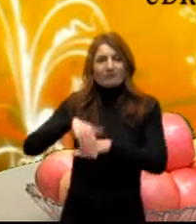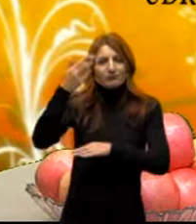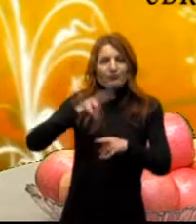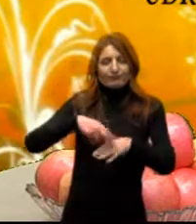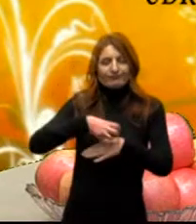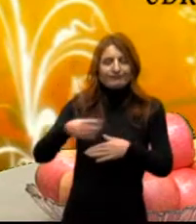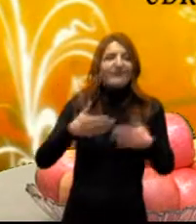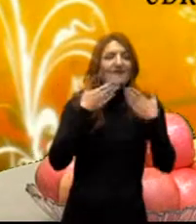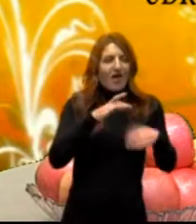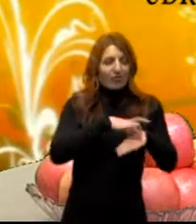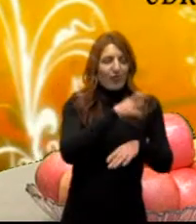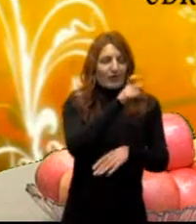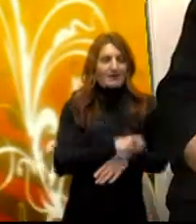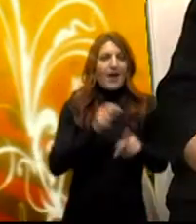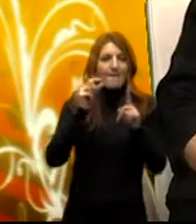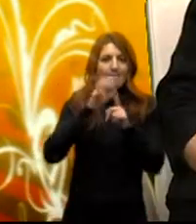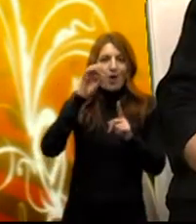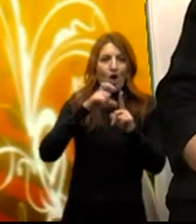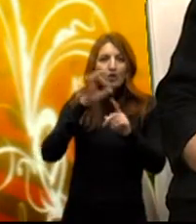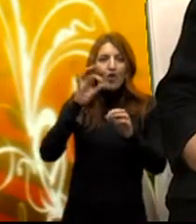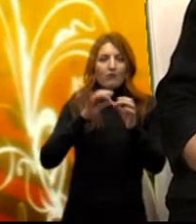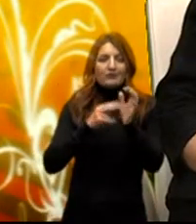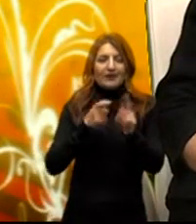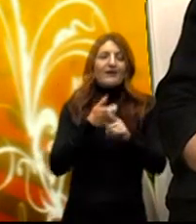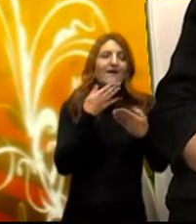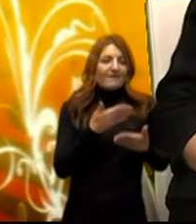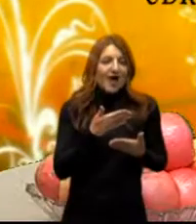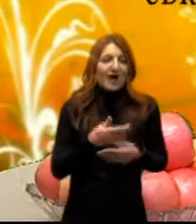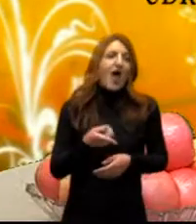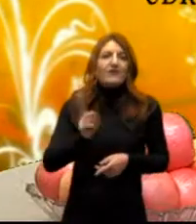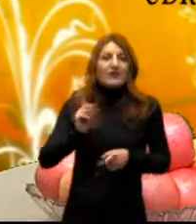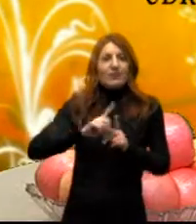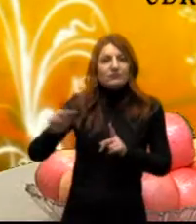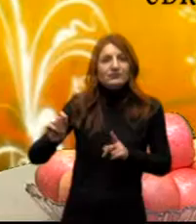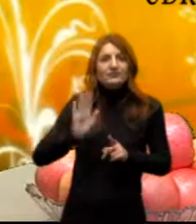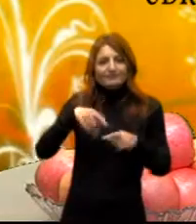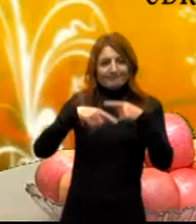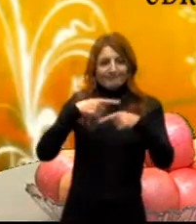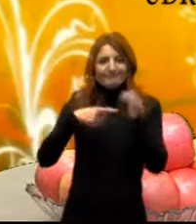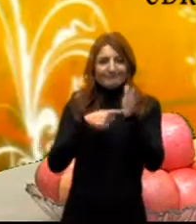vam još jednom, doktorice Podobnik. I evo, hvala vam lijepo. A vi nemojte otići. Prilog, molim.